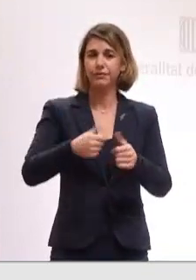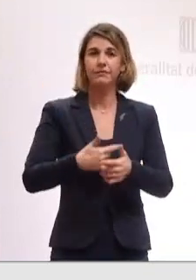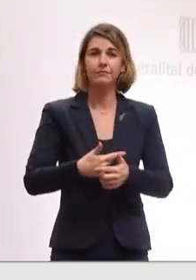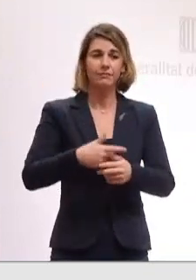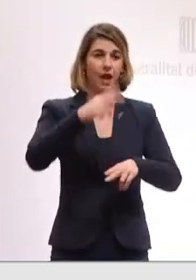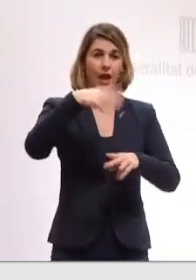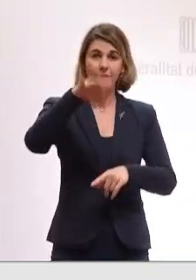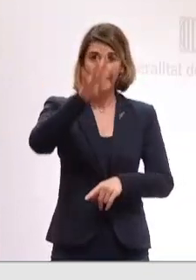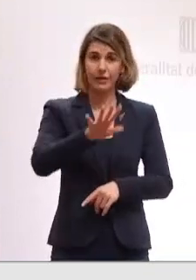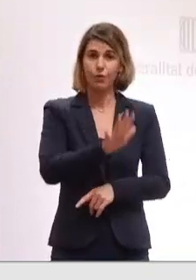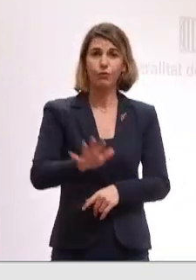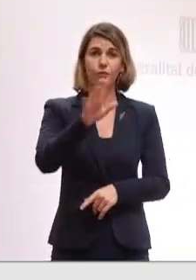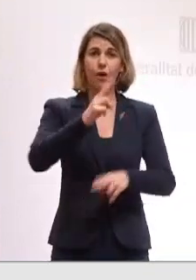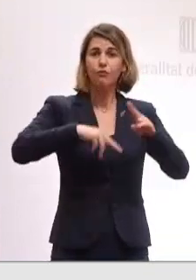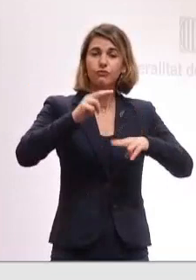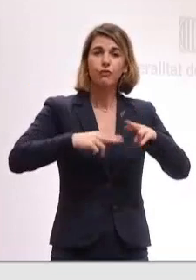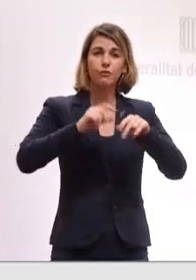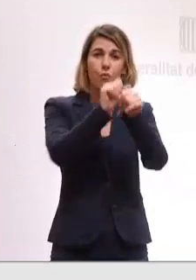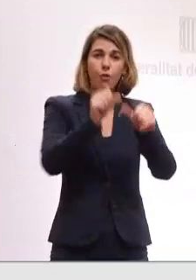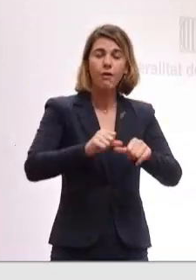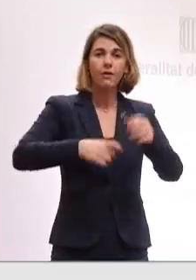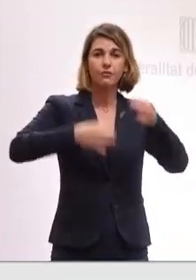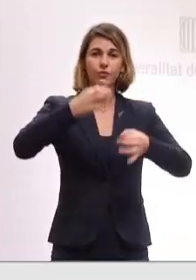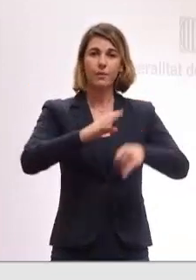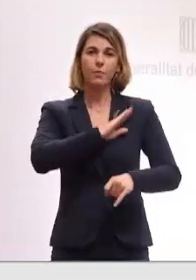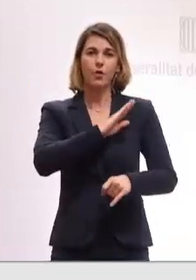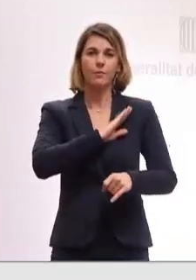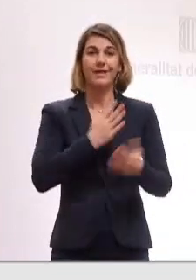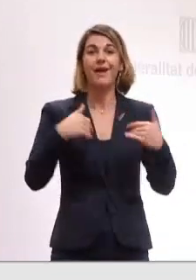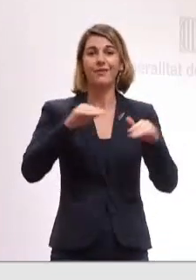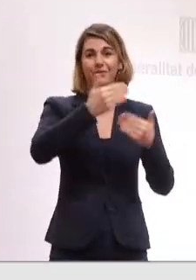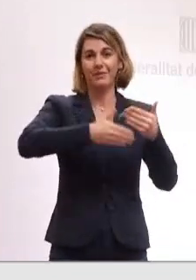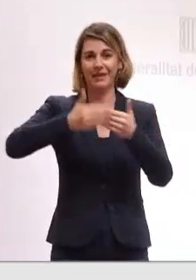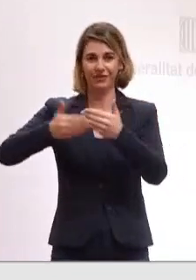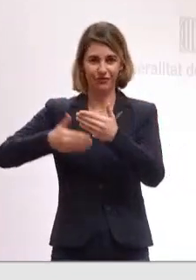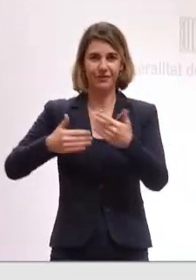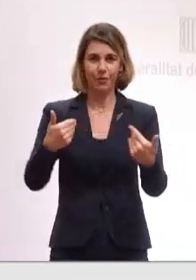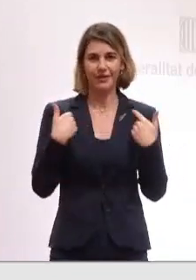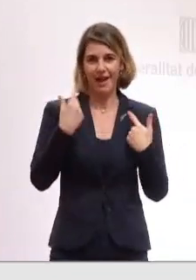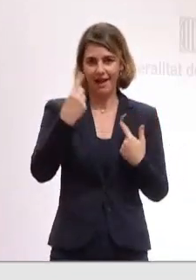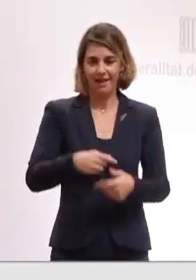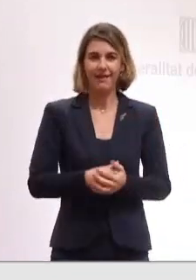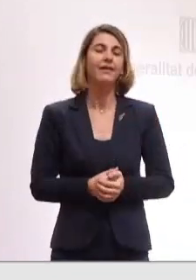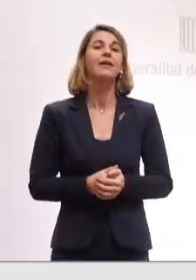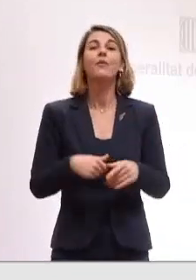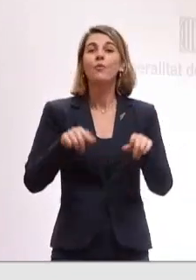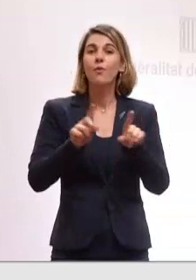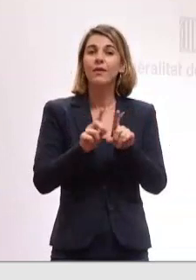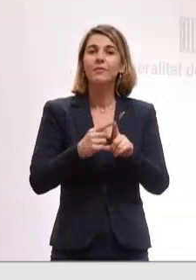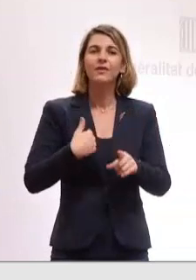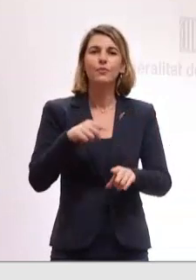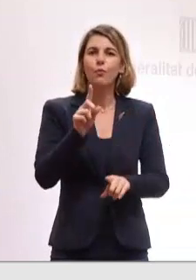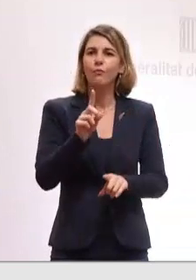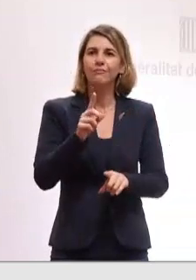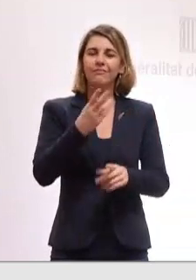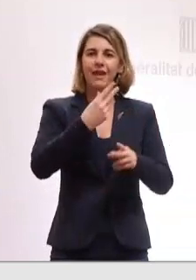model judicial propi, malgrat totes les limitacions competencials, que ha esdevingut una peça d'una